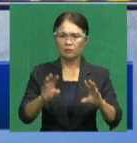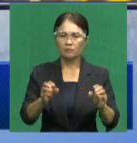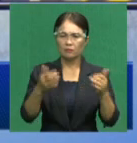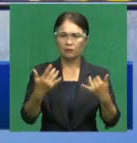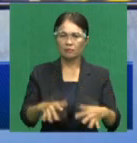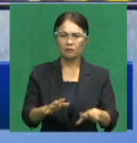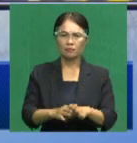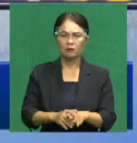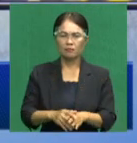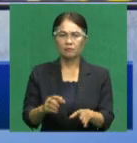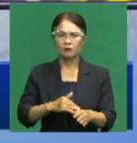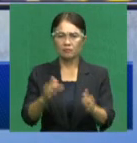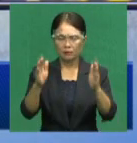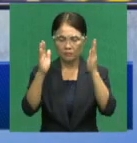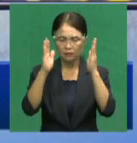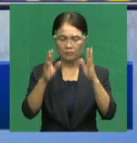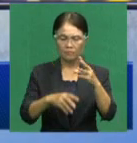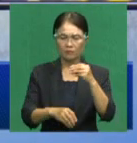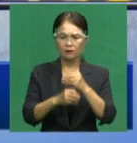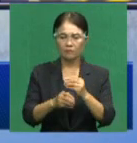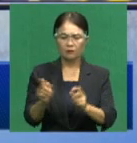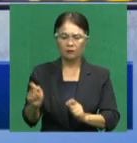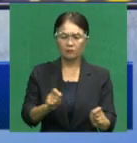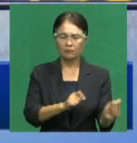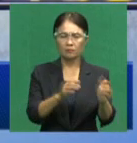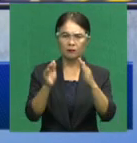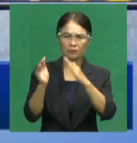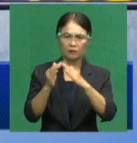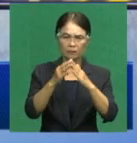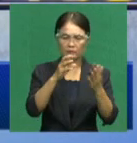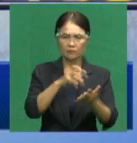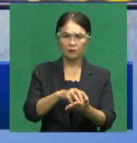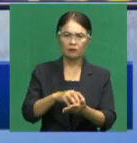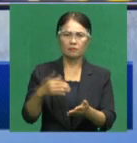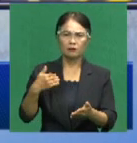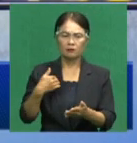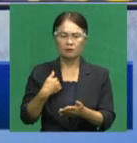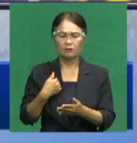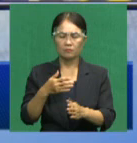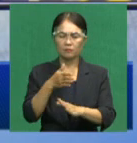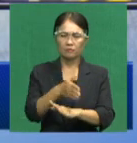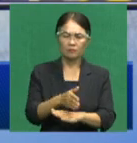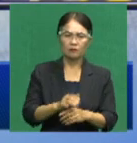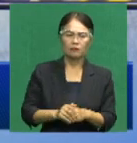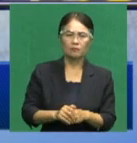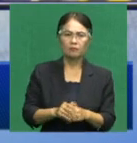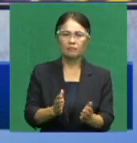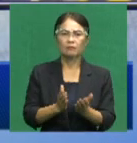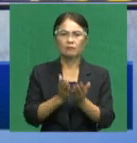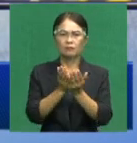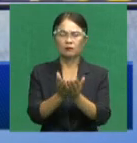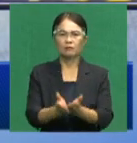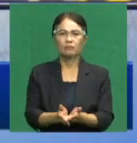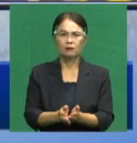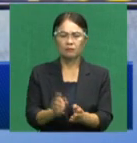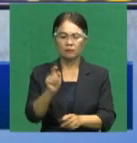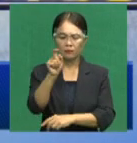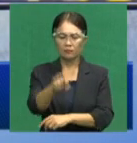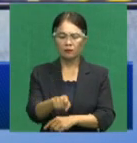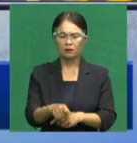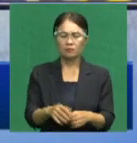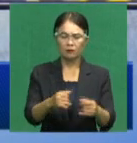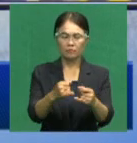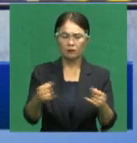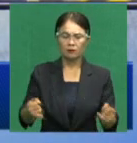าเท่าเดิมซาแต่มินกายกจะตกดาบันท้ายปีรัตบาลีธนิปนุปิ้งดาวมีนในการฉลองในสลังปีก็เปิดหมก